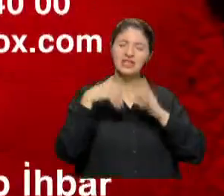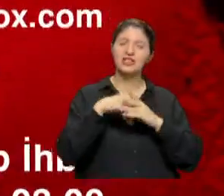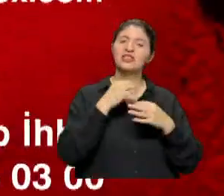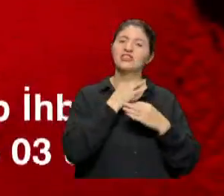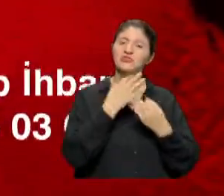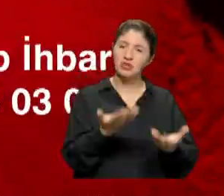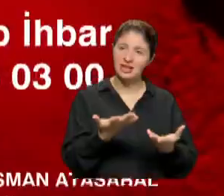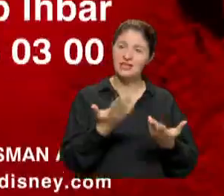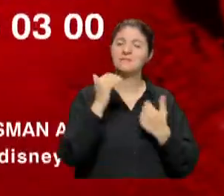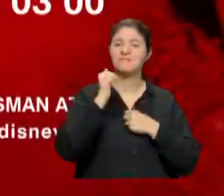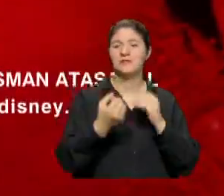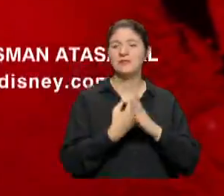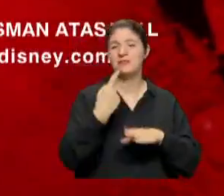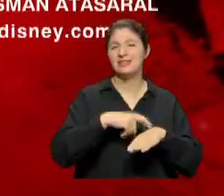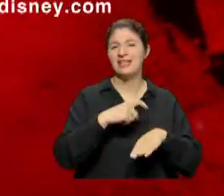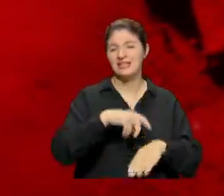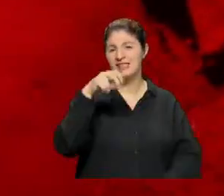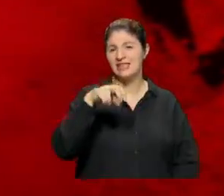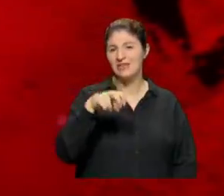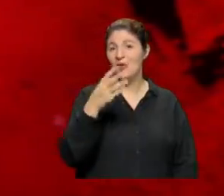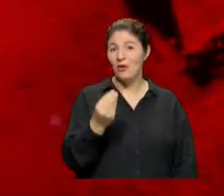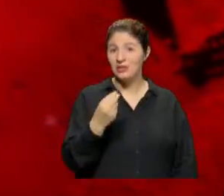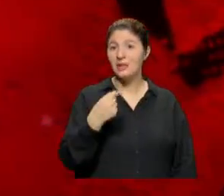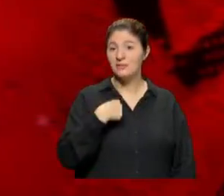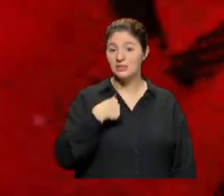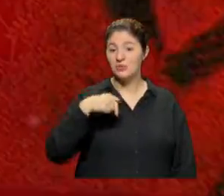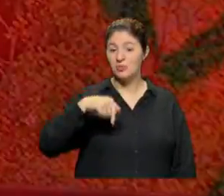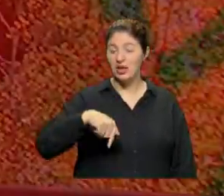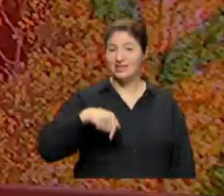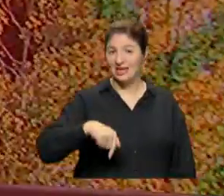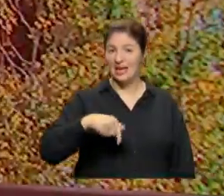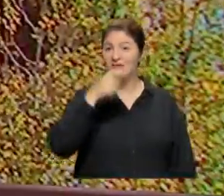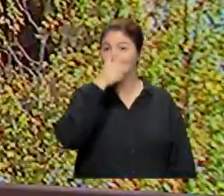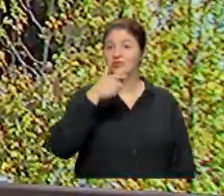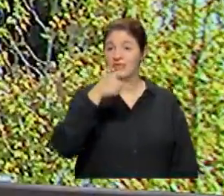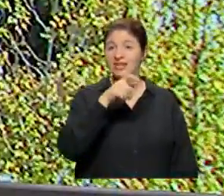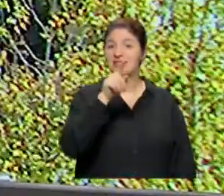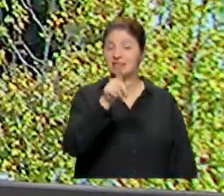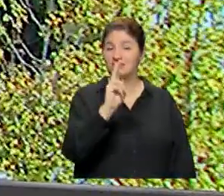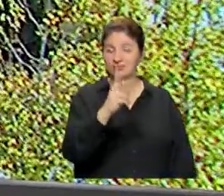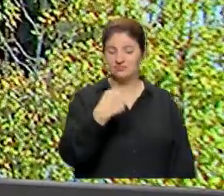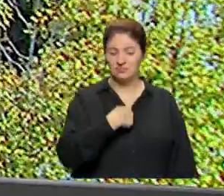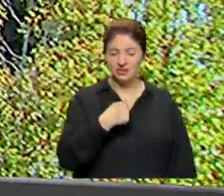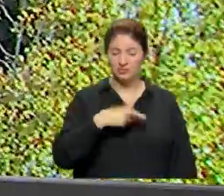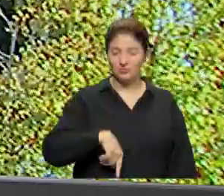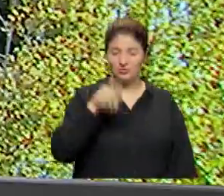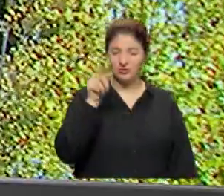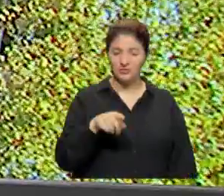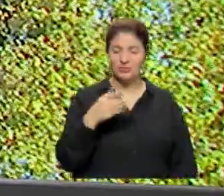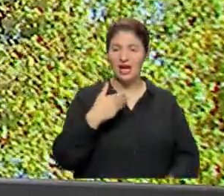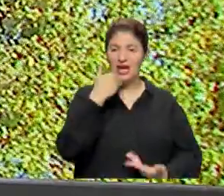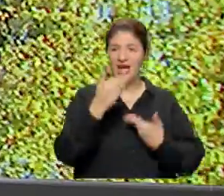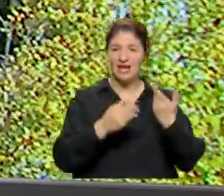için teşekkür ederiz Yarın sabah saatler 8i gösterdiğinde Biz burada Türkiye'nin Sizin bizim gündemimiz